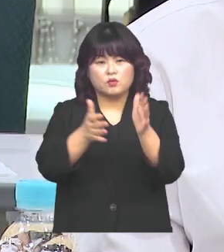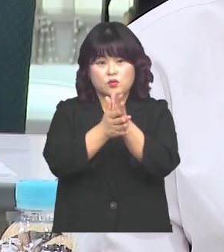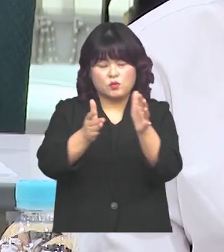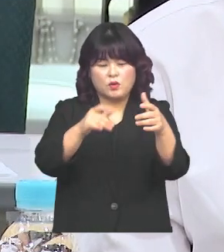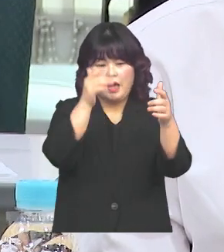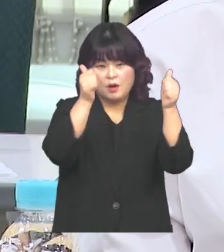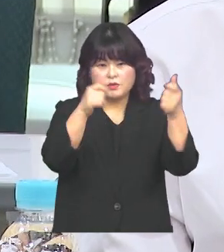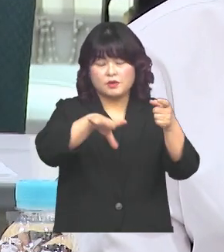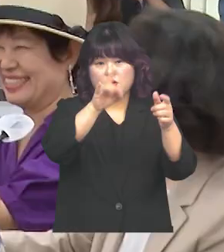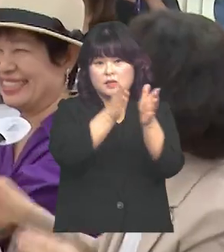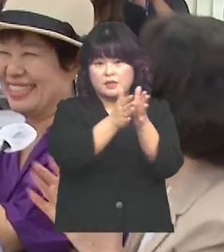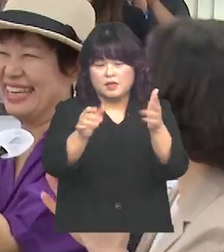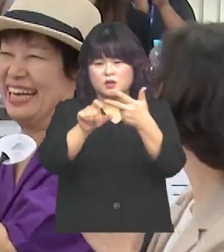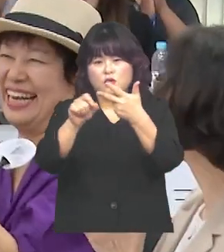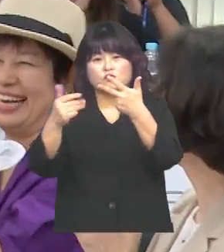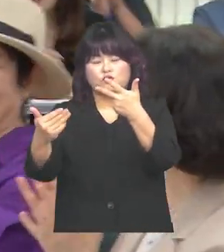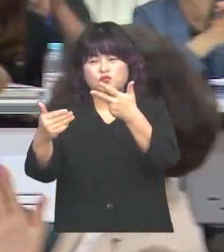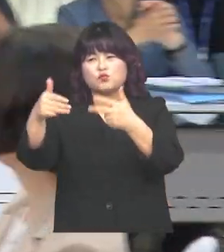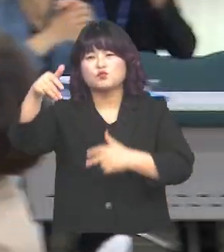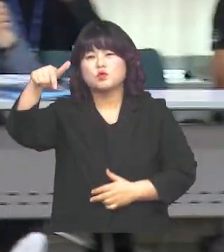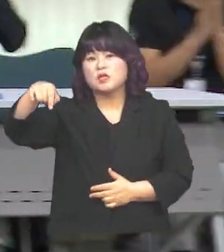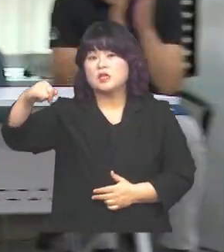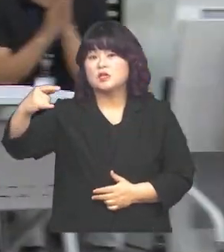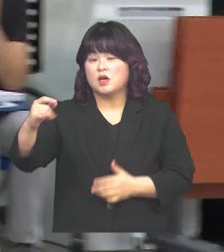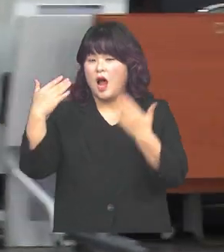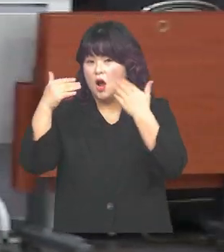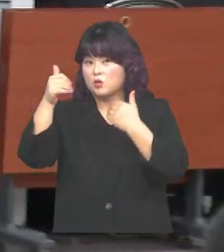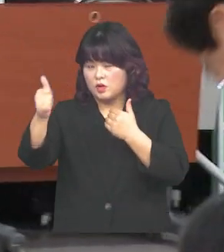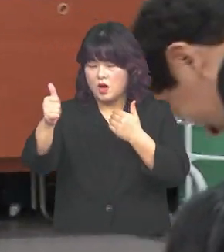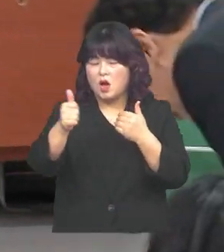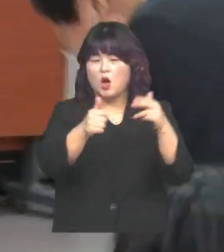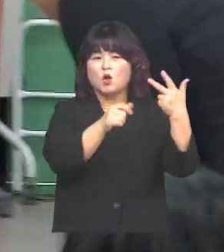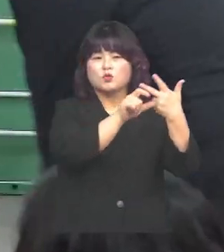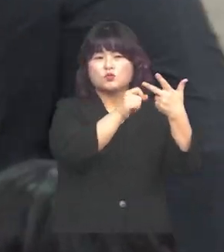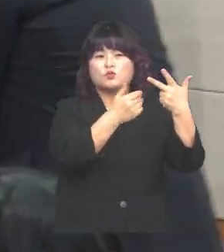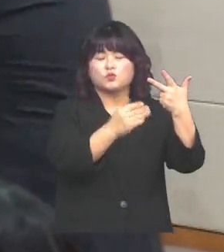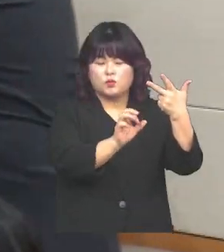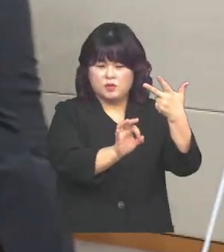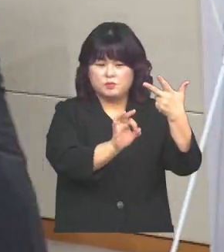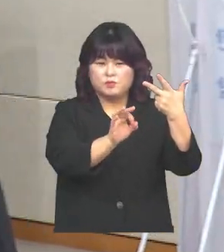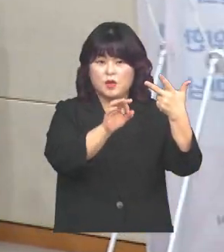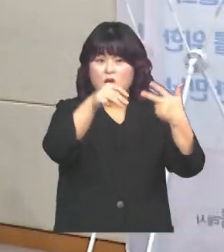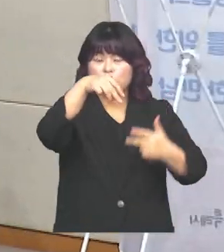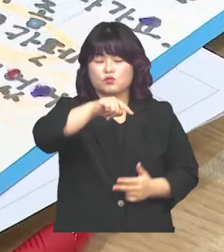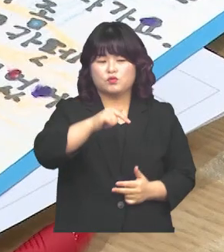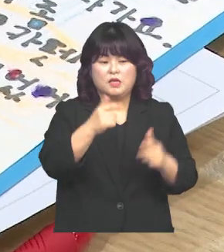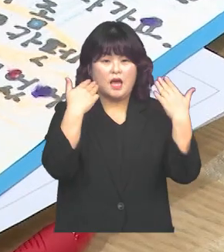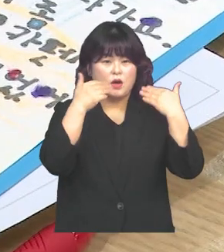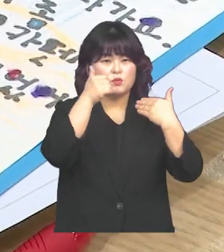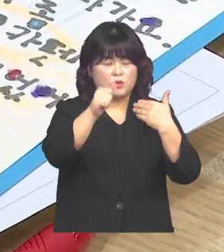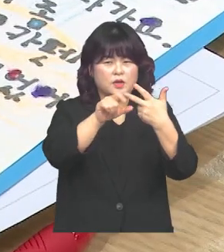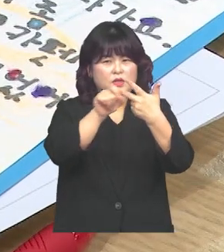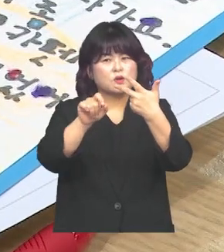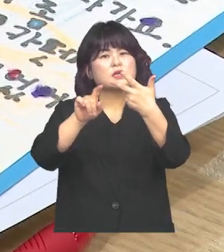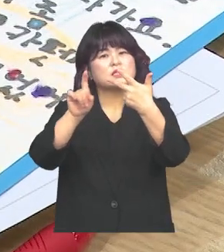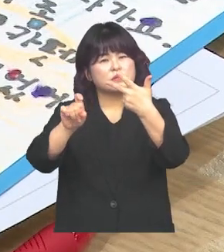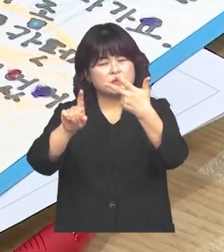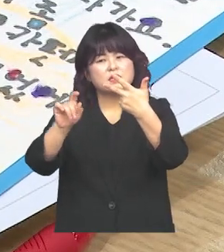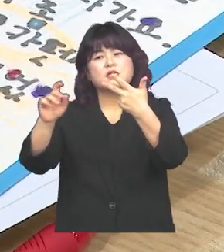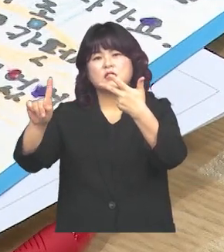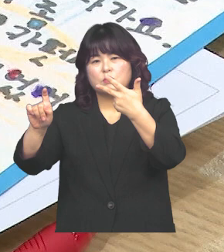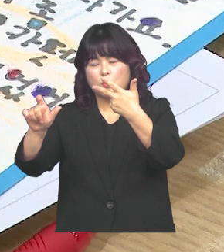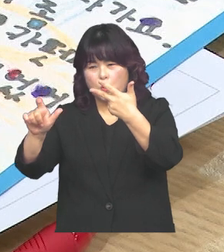초등학교장과의 간담회를 시작으로 9일 기흥구 초등학교장, 10일 수지구 초등학교장, 11일과 17일 중학교